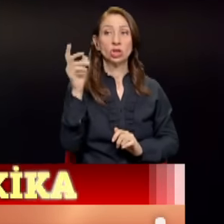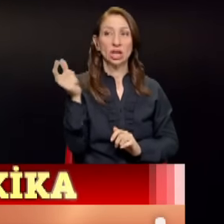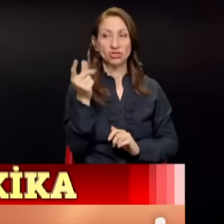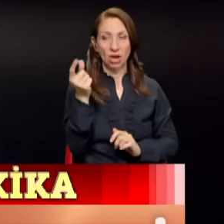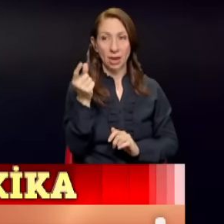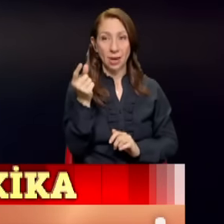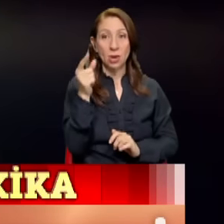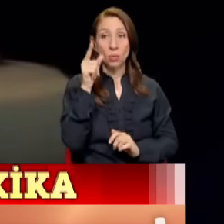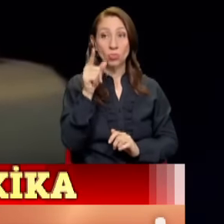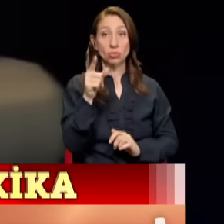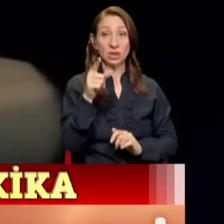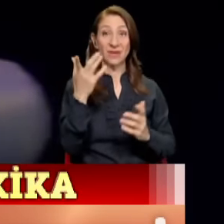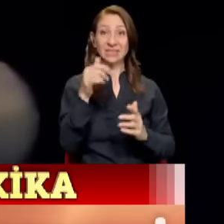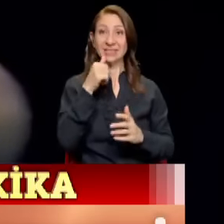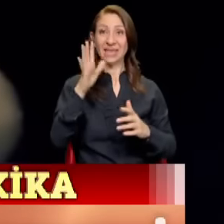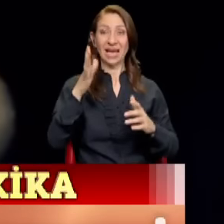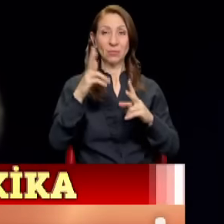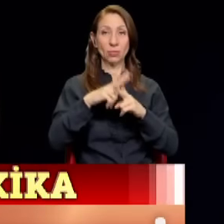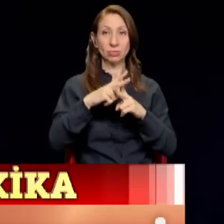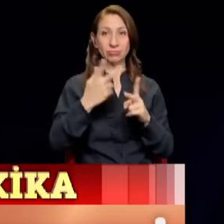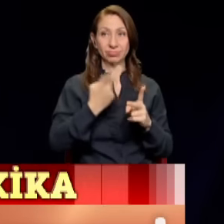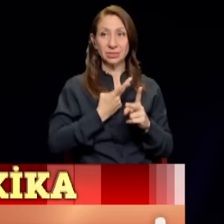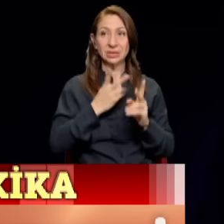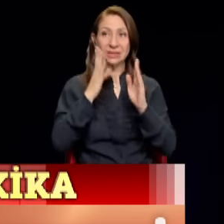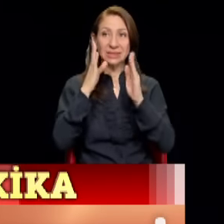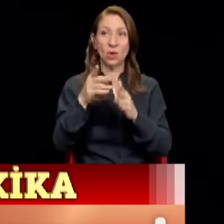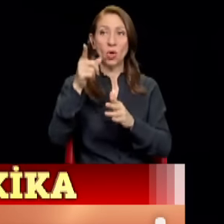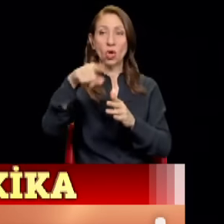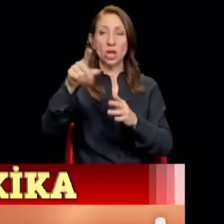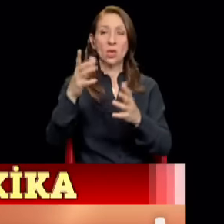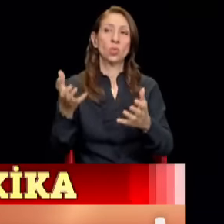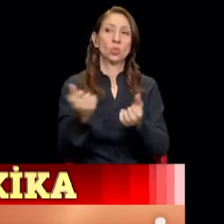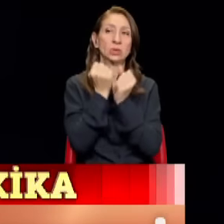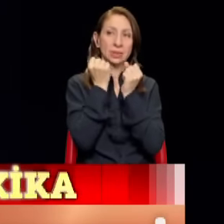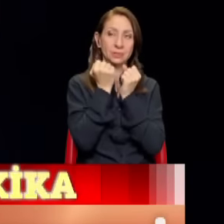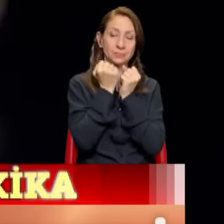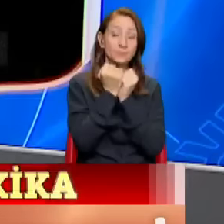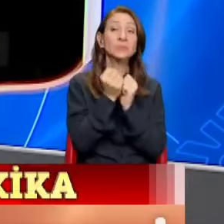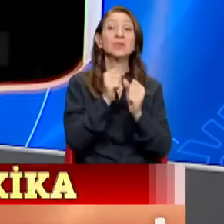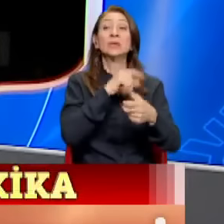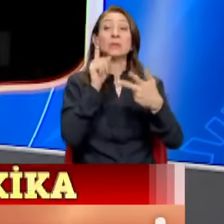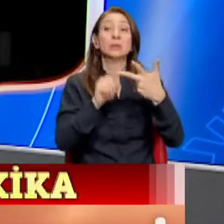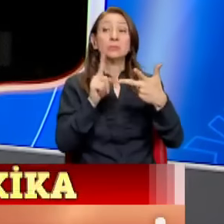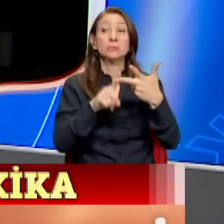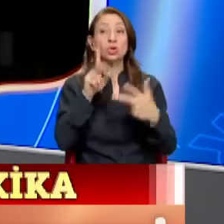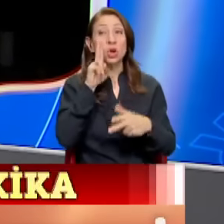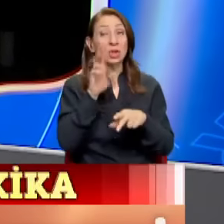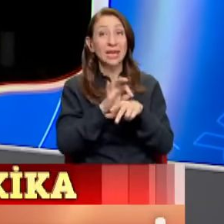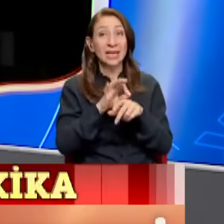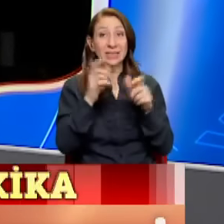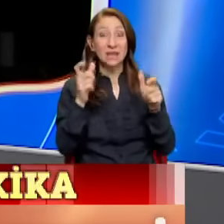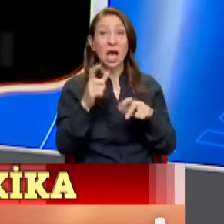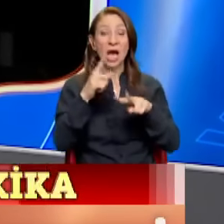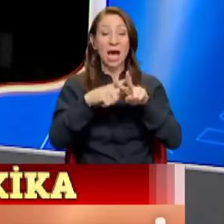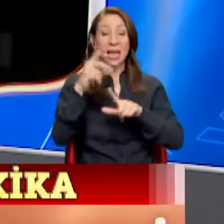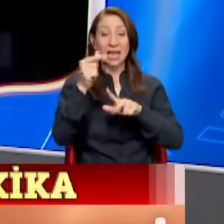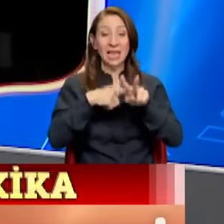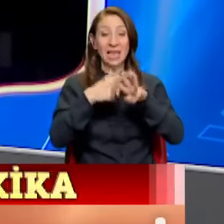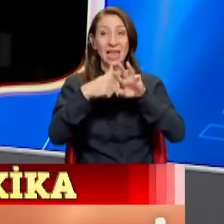Kaçak burada ve sahil güvenliğimiz de gitti onları kurtardı bir başka son dakika gelişmesi Ali